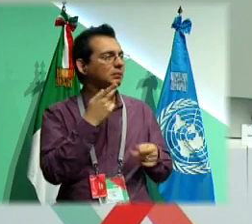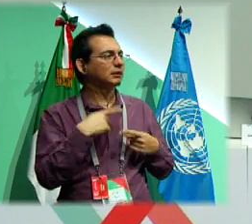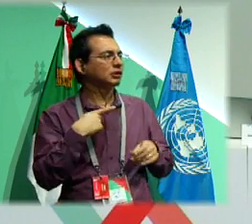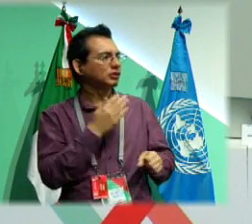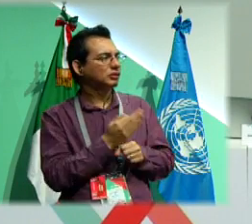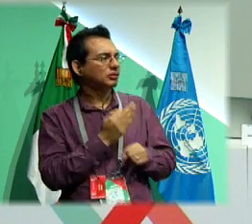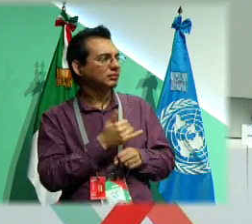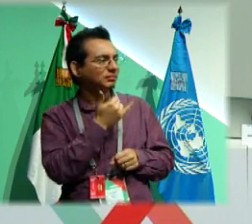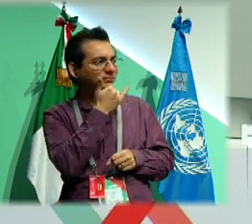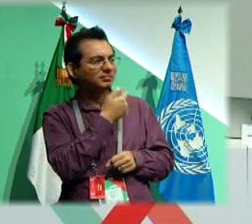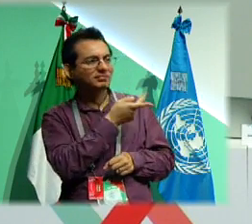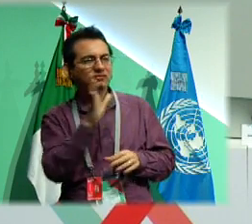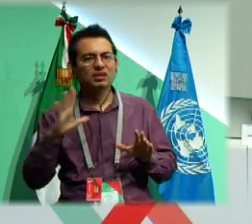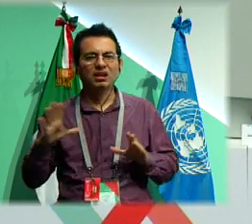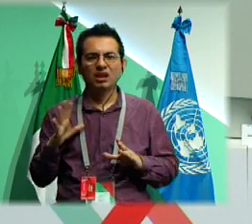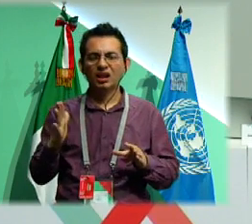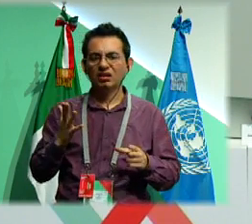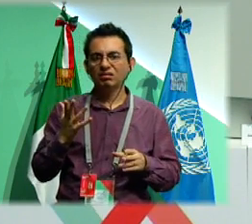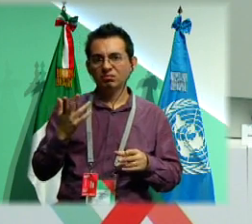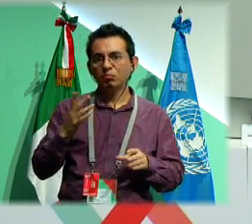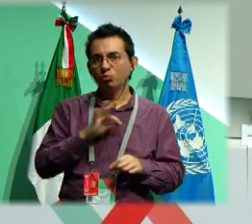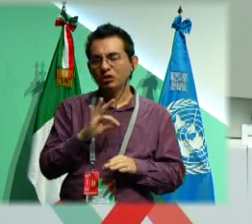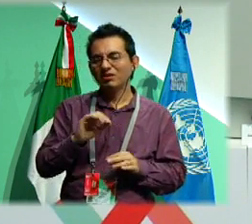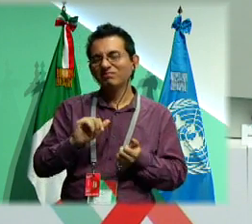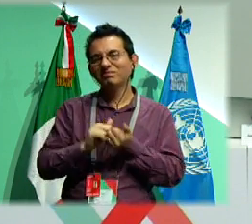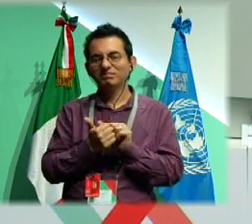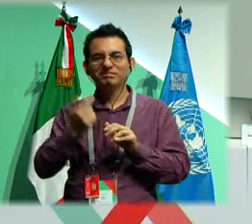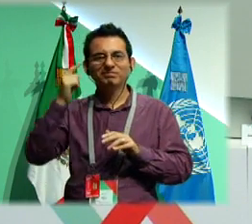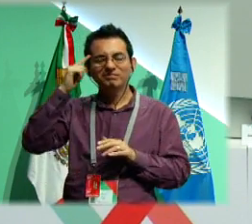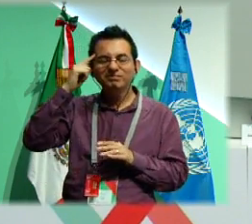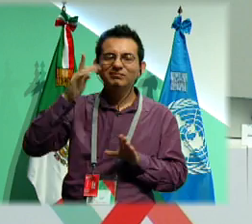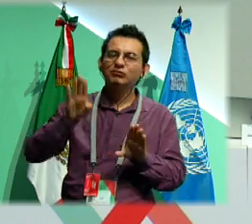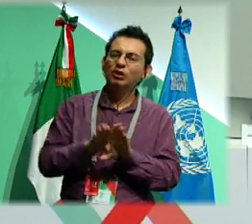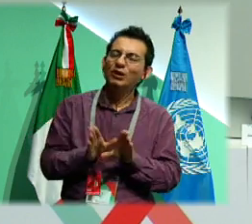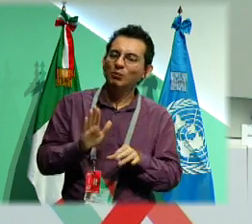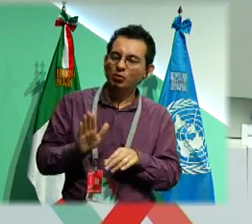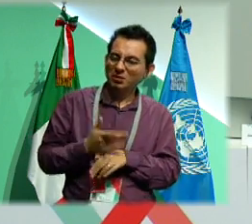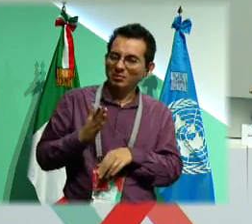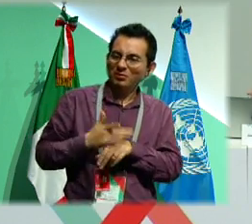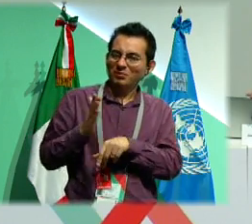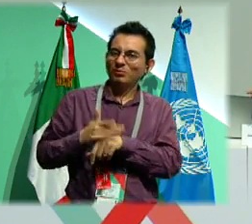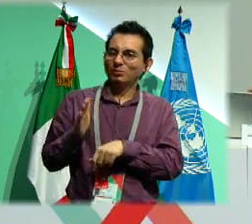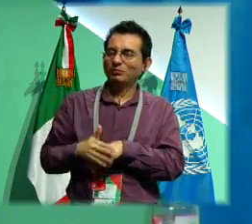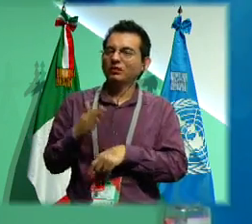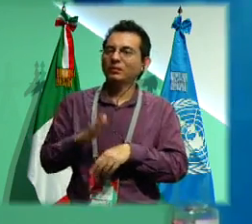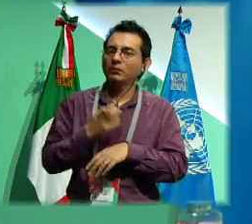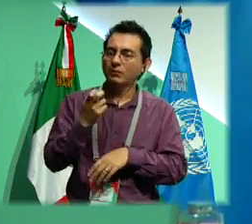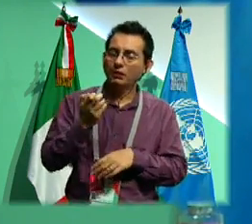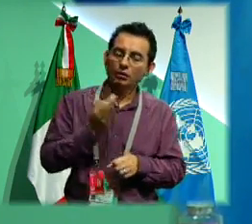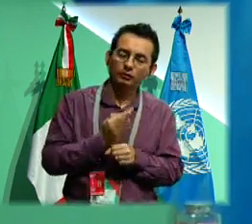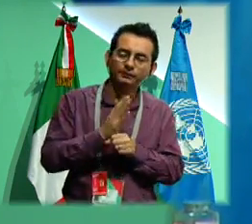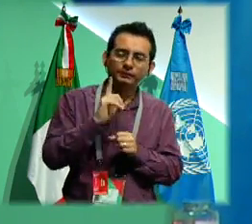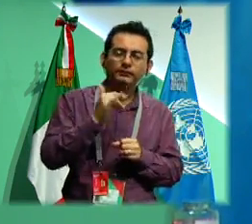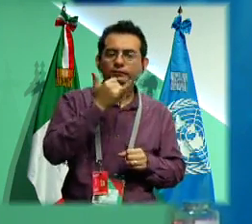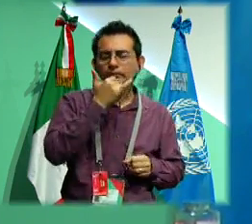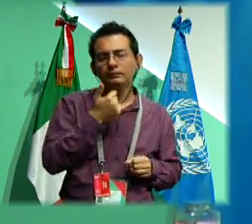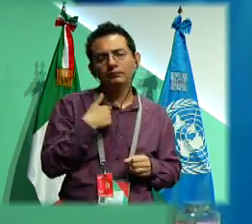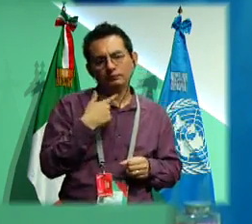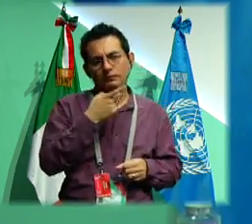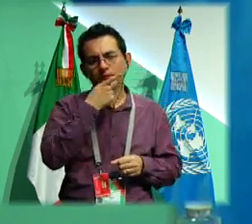Et comme on l'a dit également, pouvez-vous aider à arriver